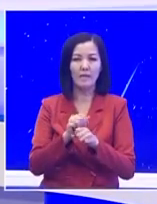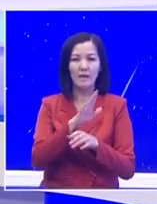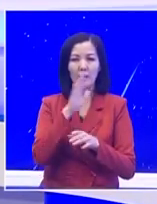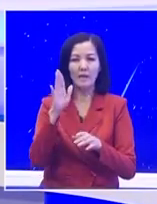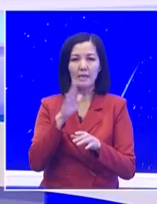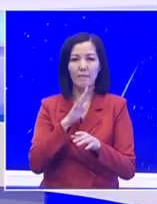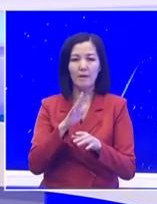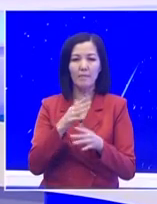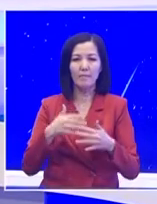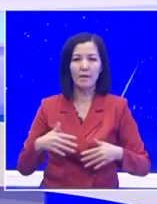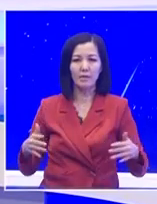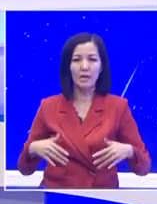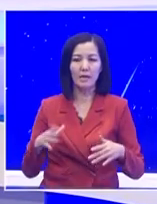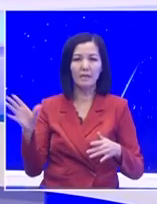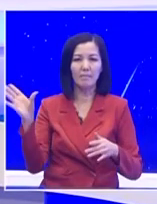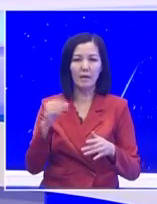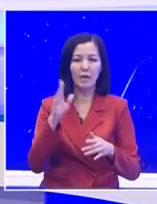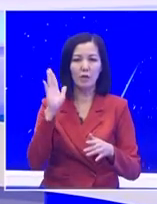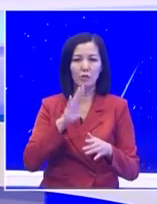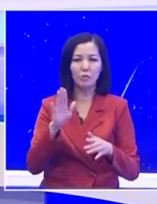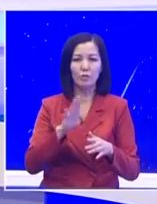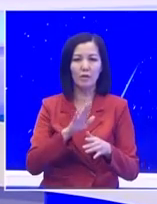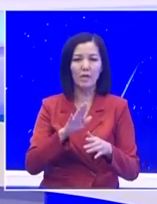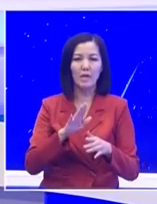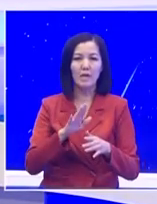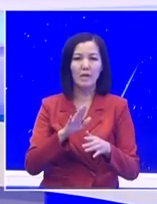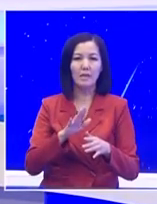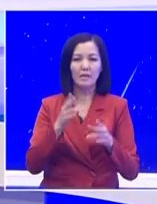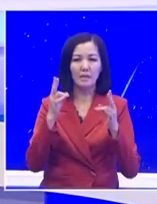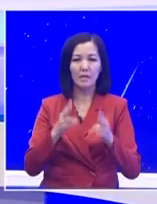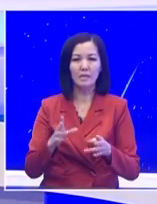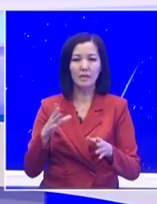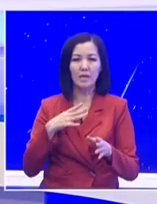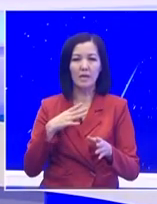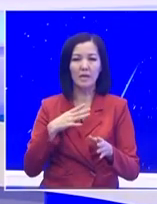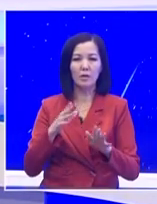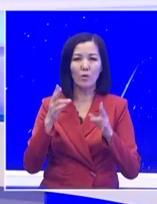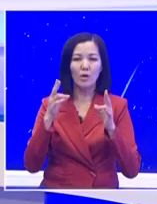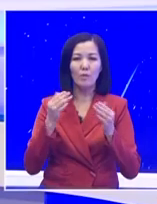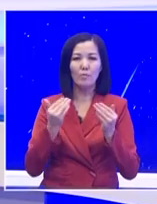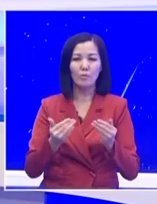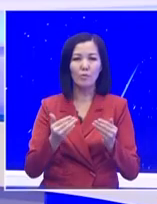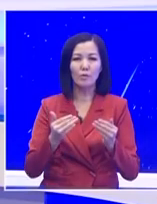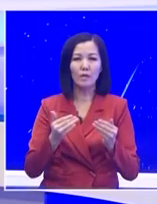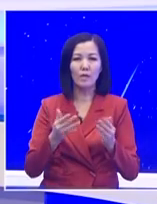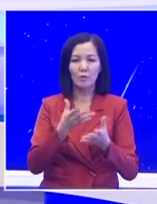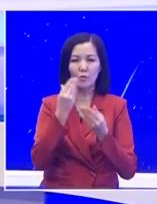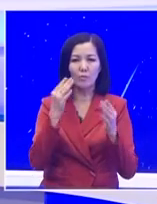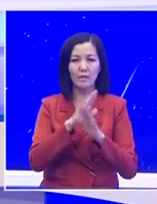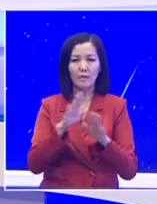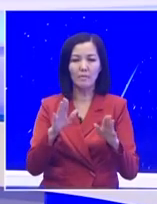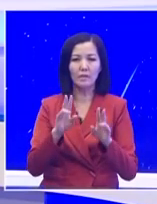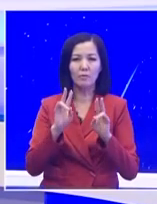бала өрістегі мал жанға дейін қызыл судың құрбанына айналды. Өзекті өртер оқиғаның өкініші ұмытылмасы әрине анық,